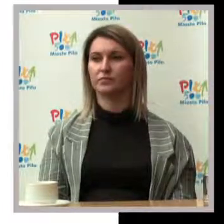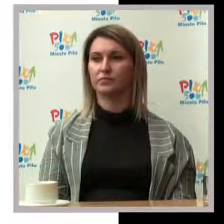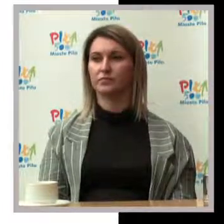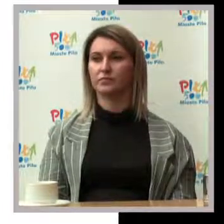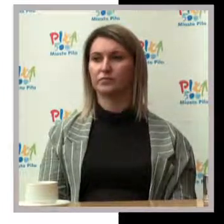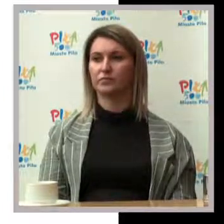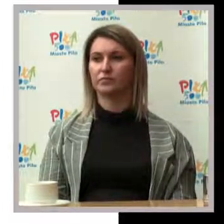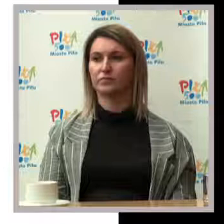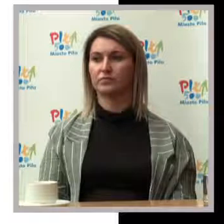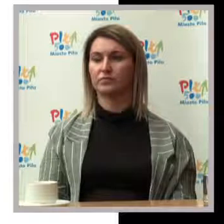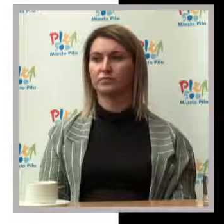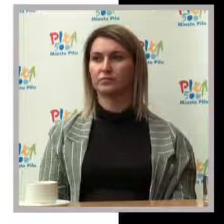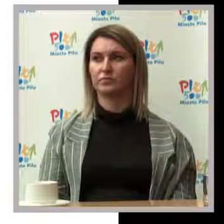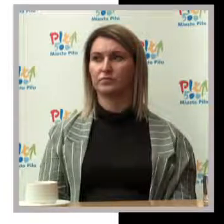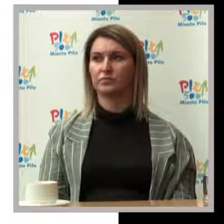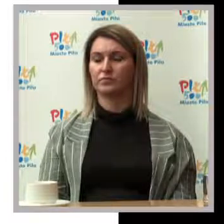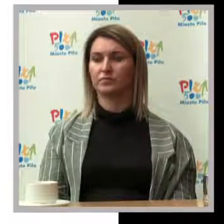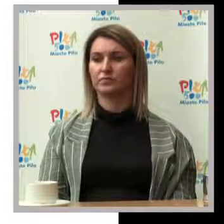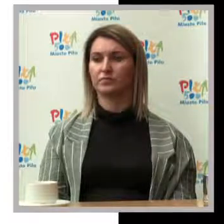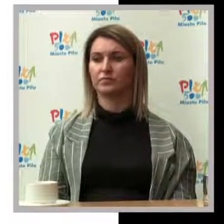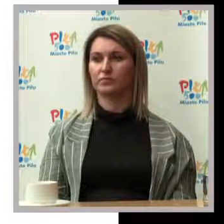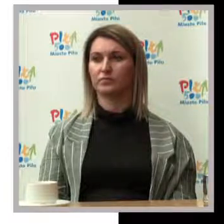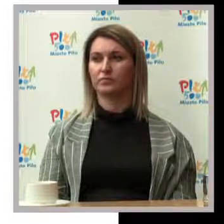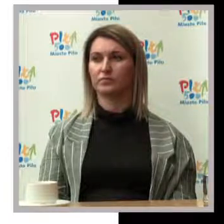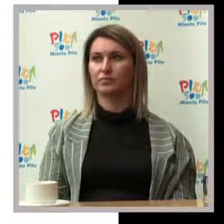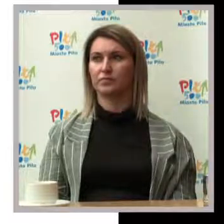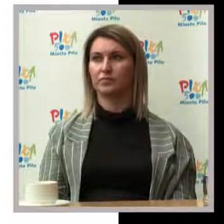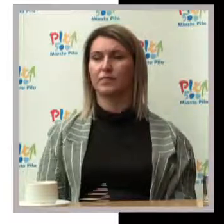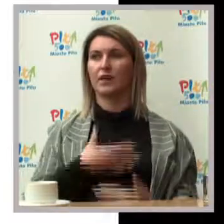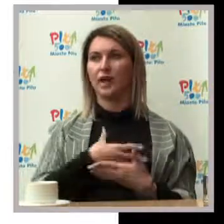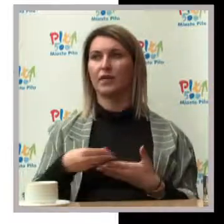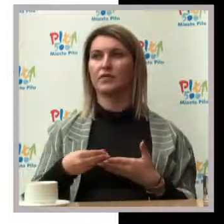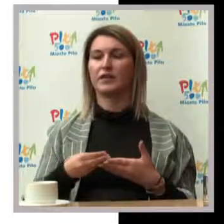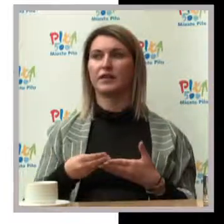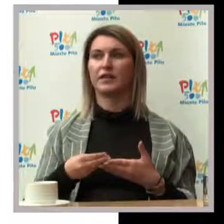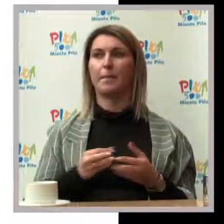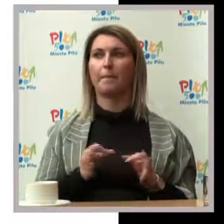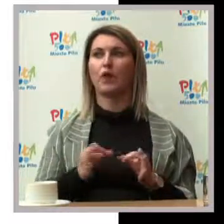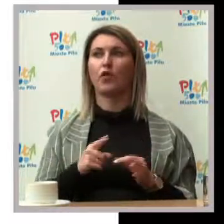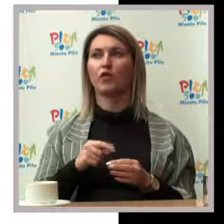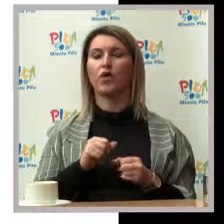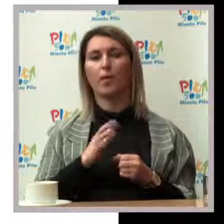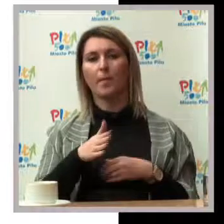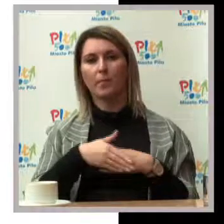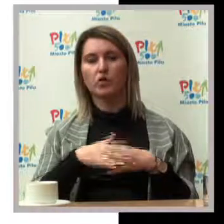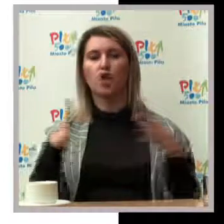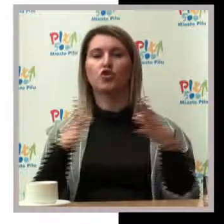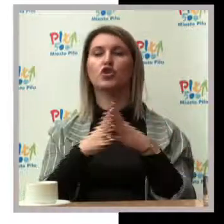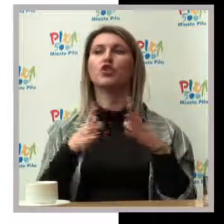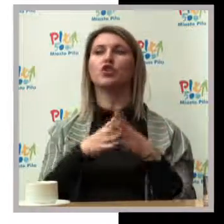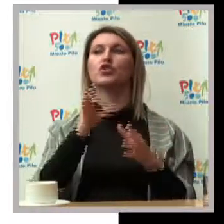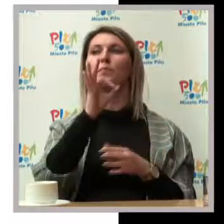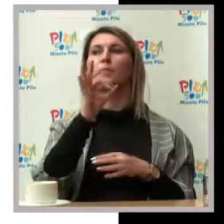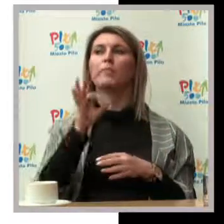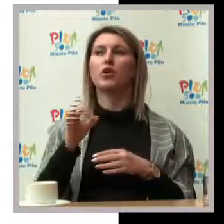procent udziału poszczególnych grup. Wydatki majątkowe to nieco ponad 10% całego budżetu i podkreślę, finansowane